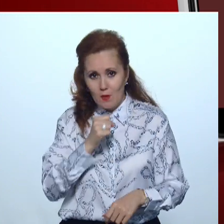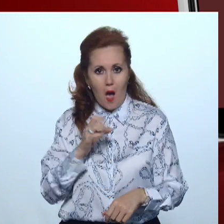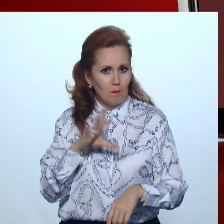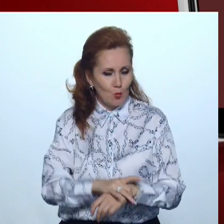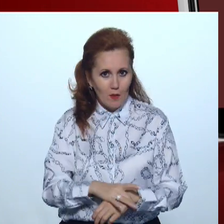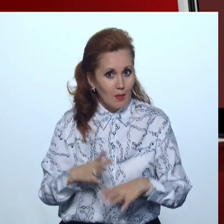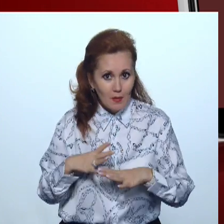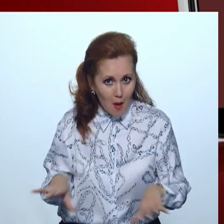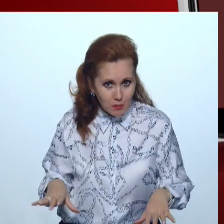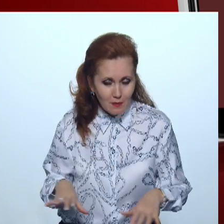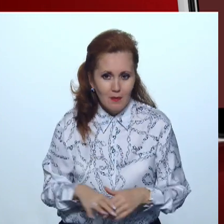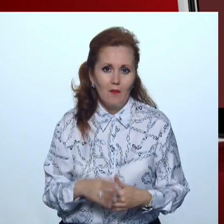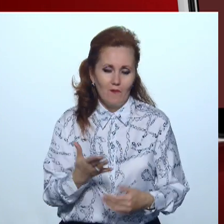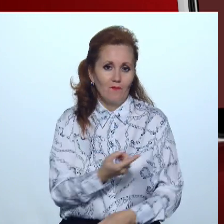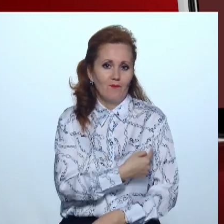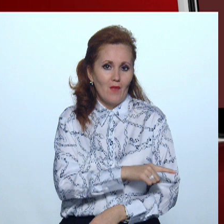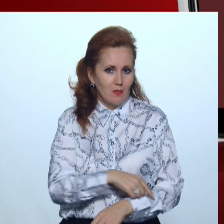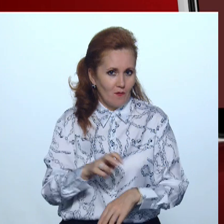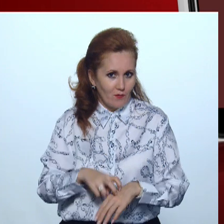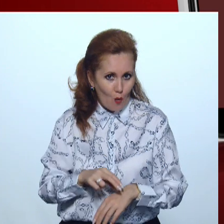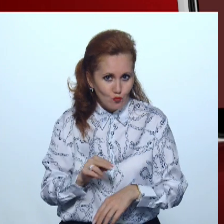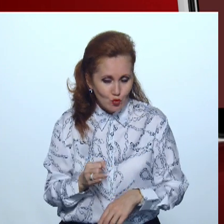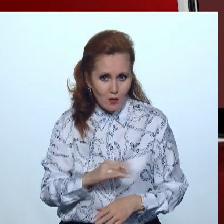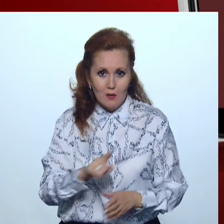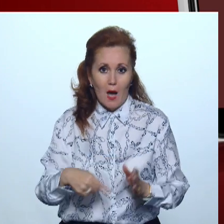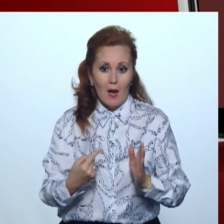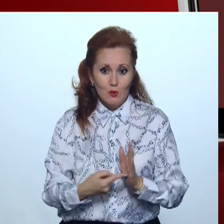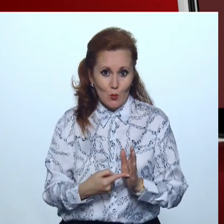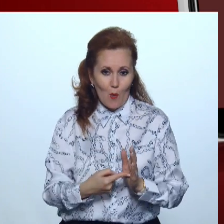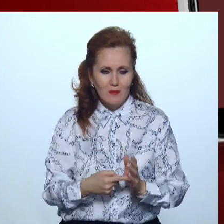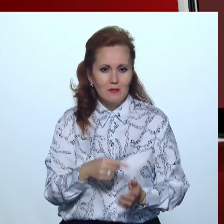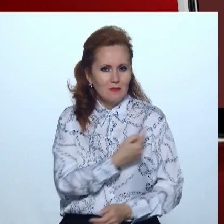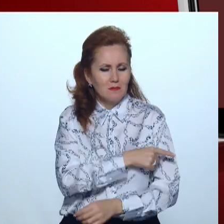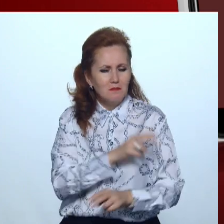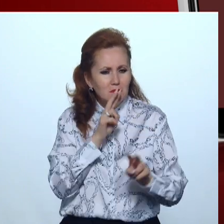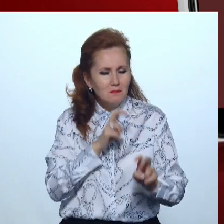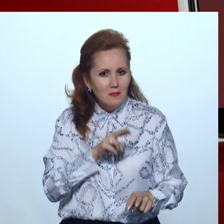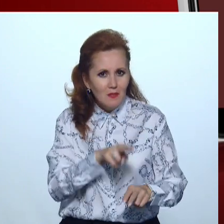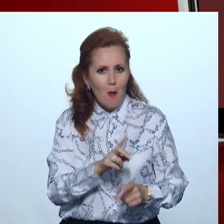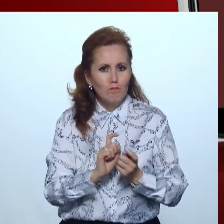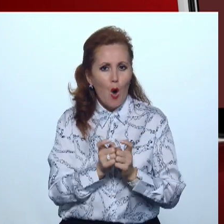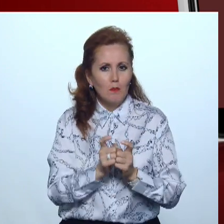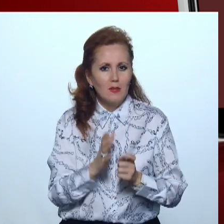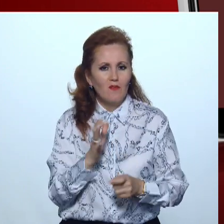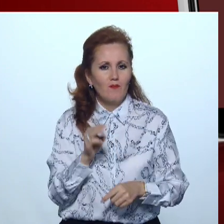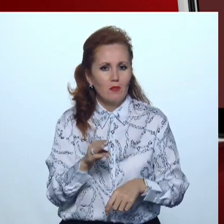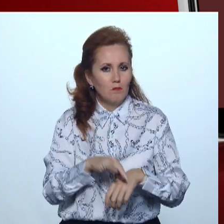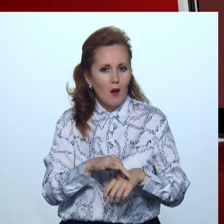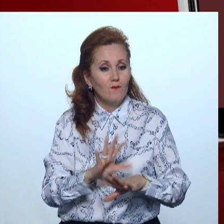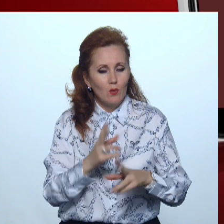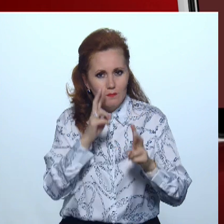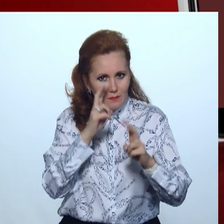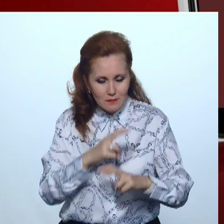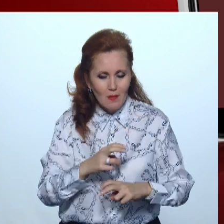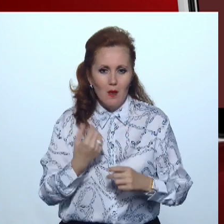был. Ветеринарные врачи городской станции по борьбе с болезнями животных готовы осмотреть